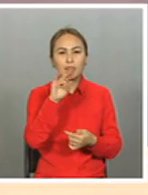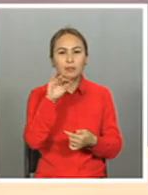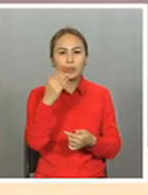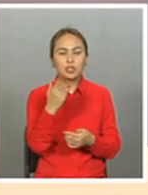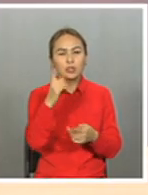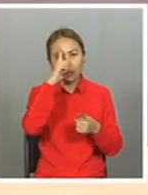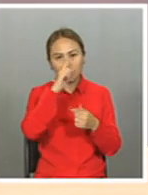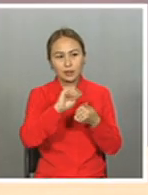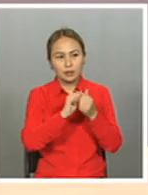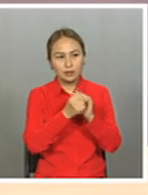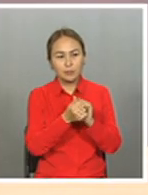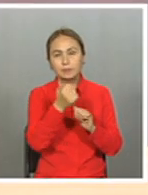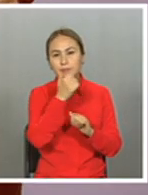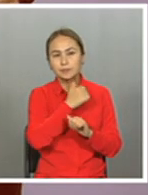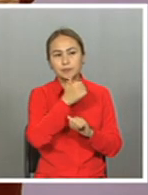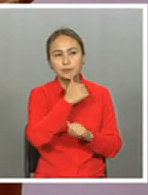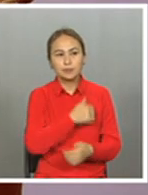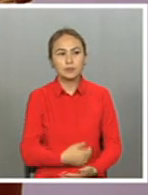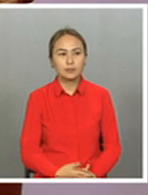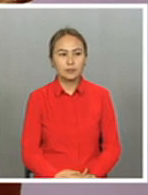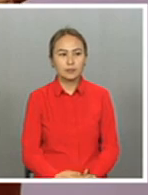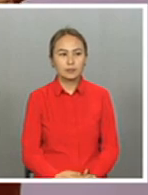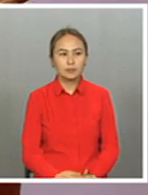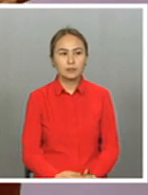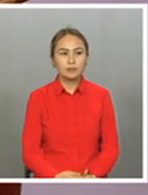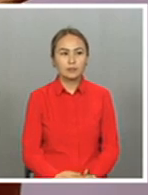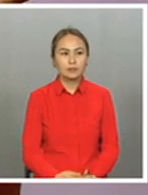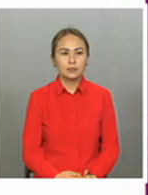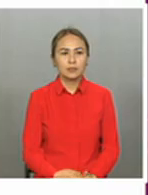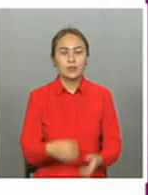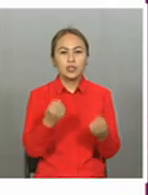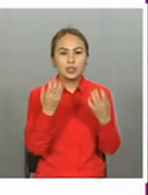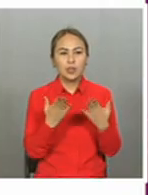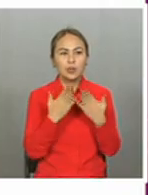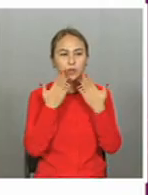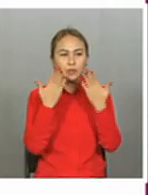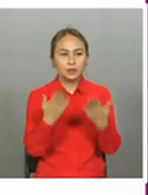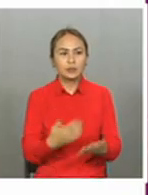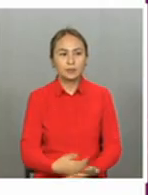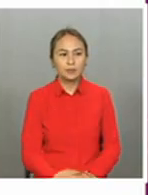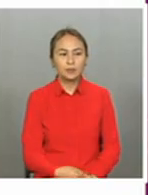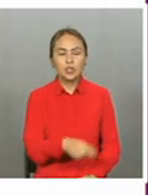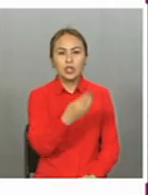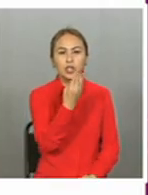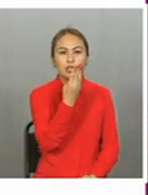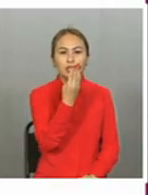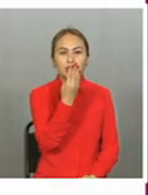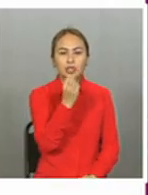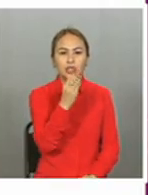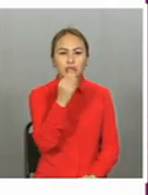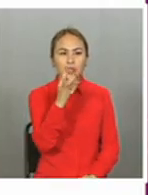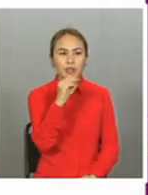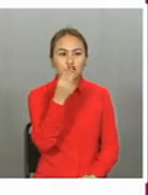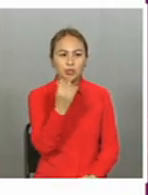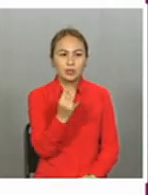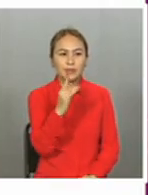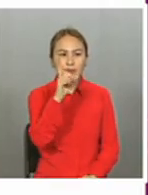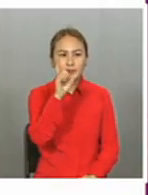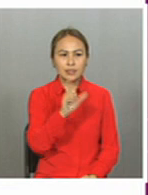жатқа жаңылмай айтыңдар. Бірінші жай оқиық. Шежіреші кісі шежіре